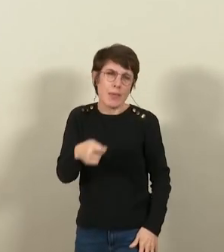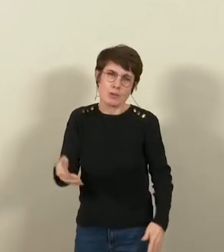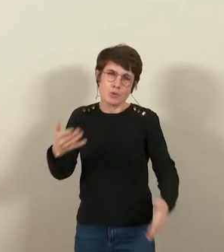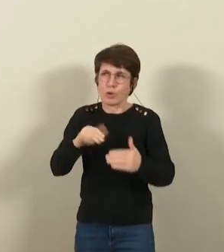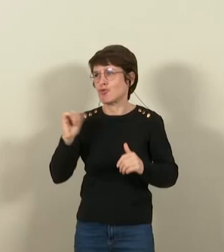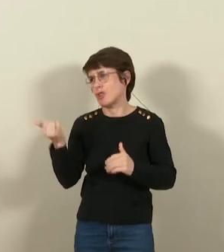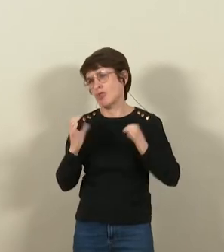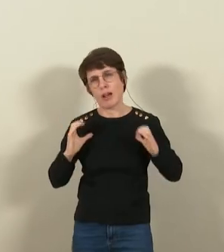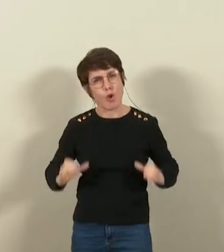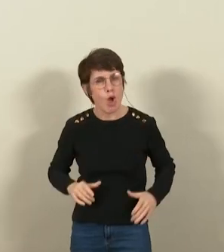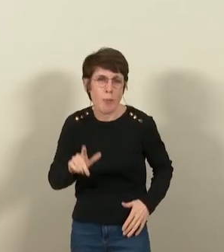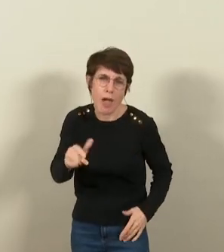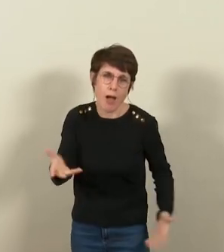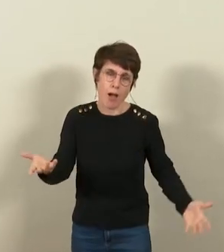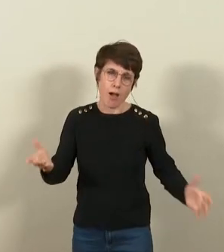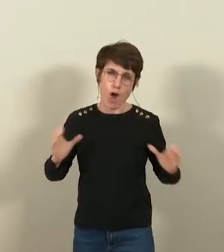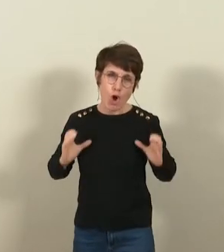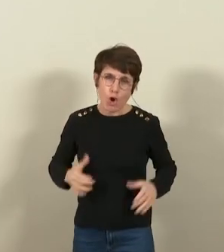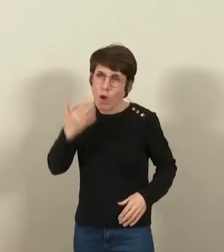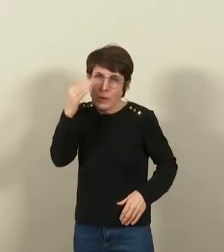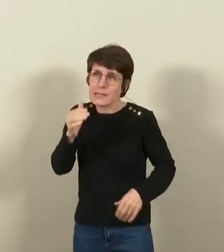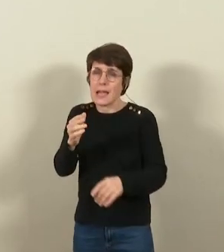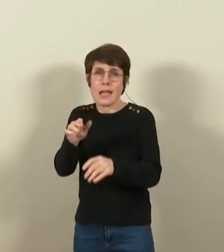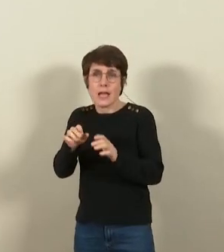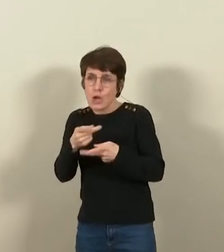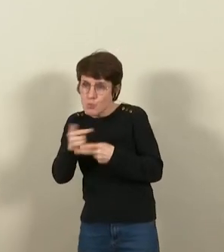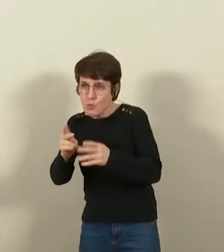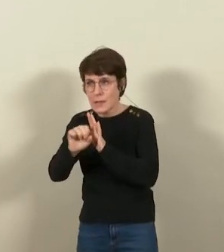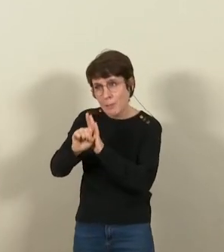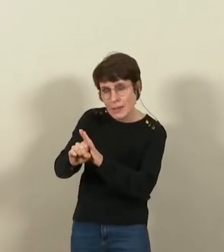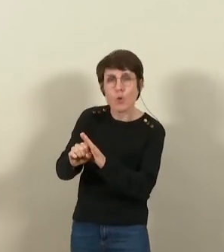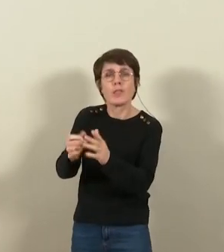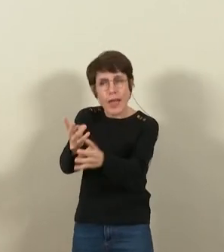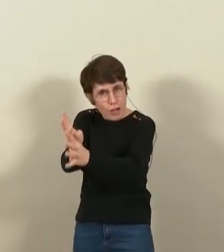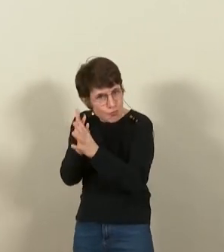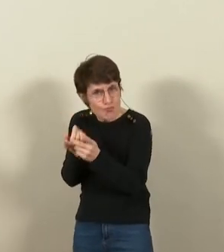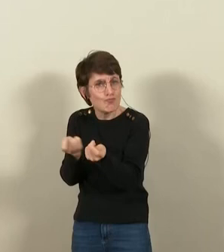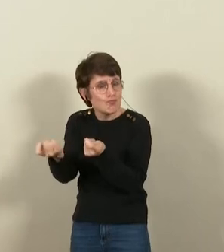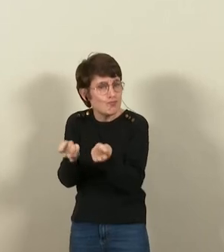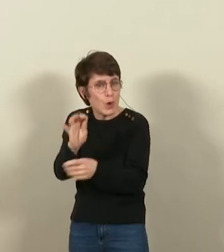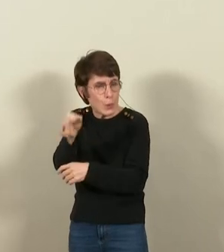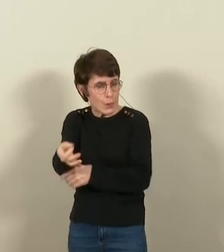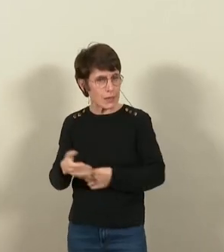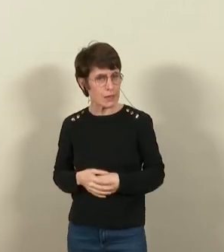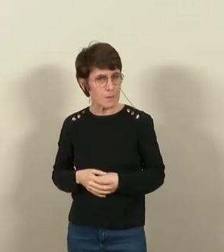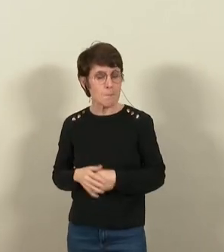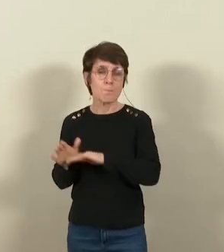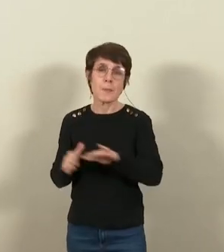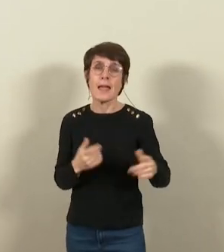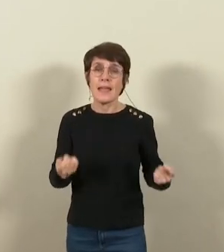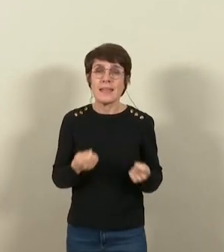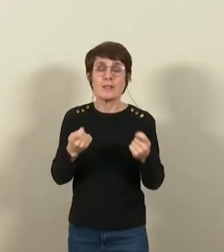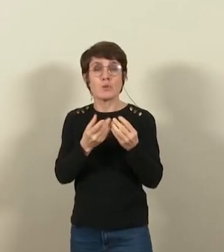tous les clubs aujourd'hui il y a quand même des publics venant donc de tout horizon donc l'éducation populaire et la